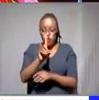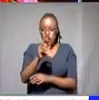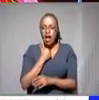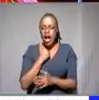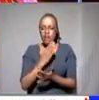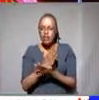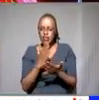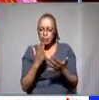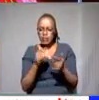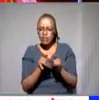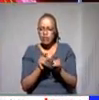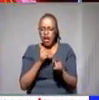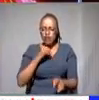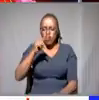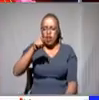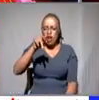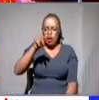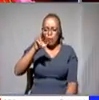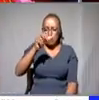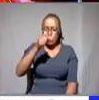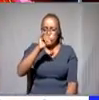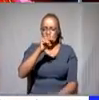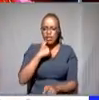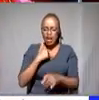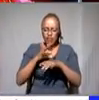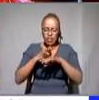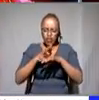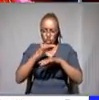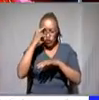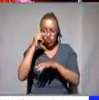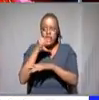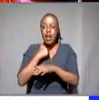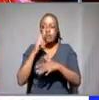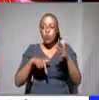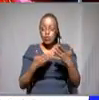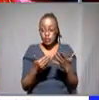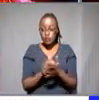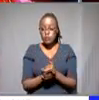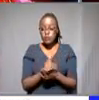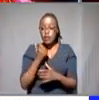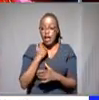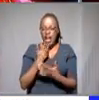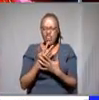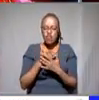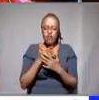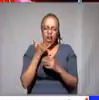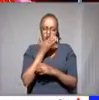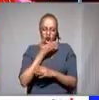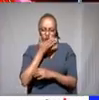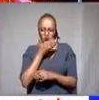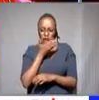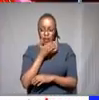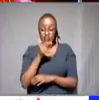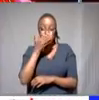mũthemba wa protein, na nĩ hakoragwo na ngothi yayo ya virus ĩno ĩkoragwo arĩ mũthemba wa maguta. Maguta maya